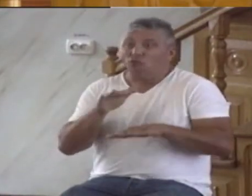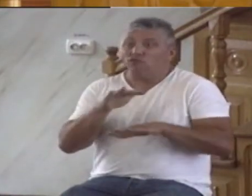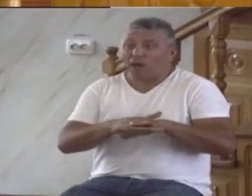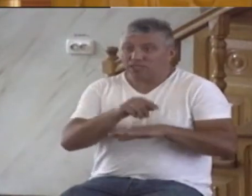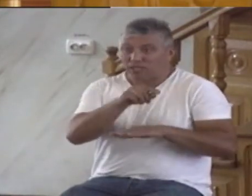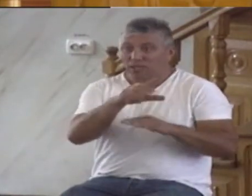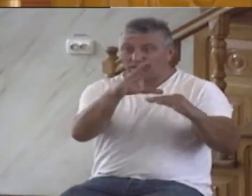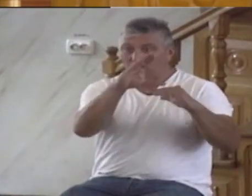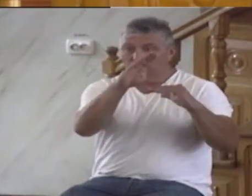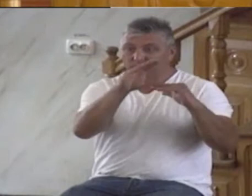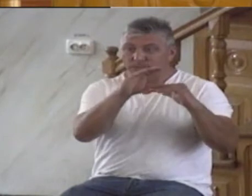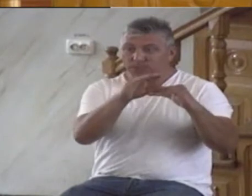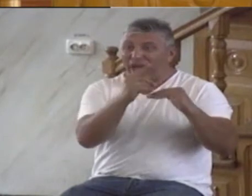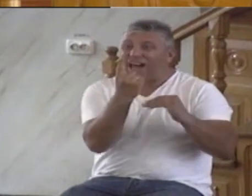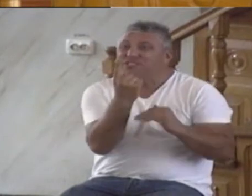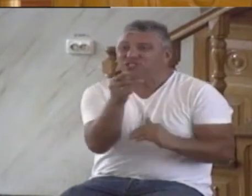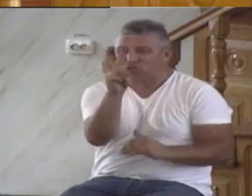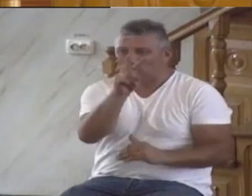Иоанны крестители,